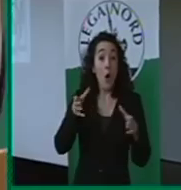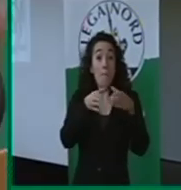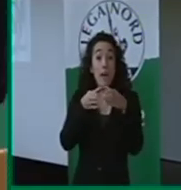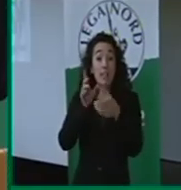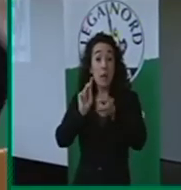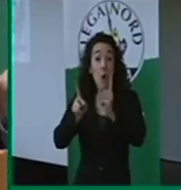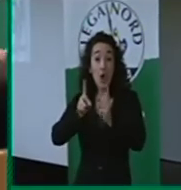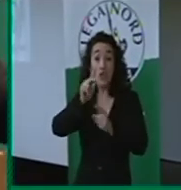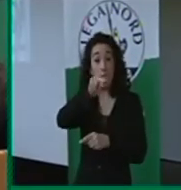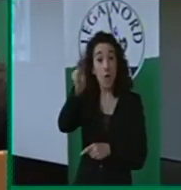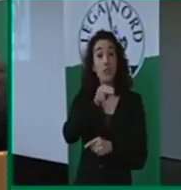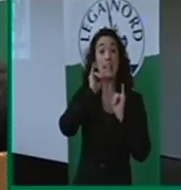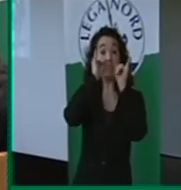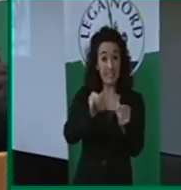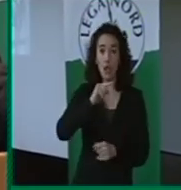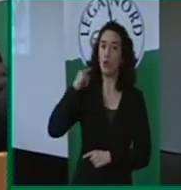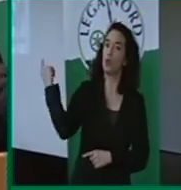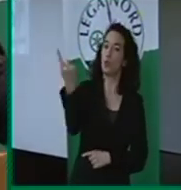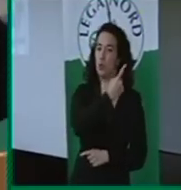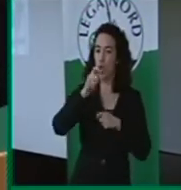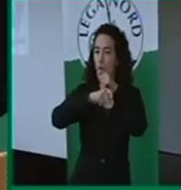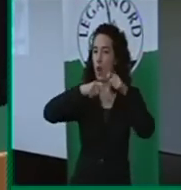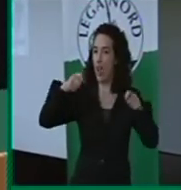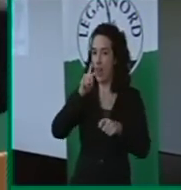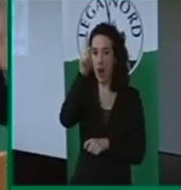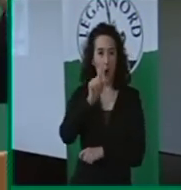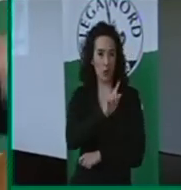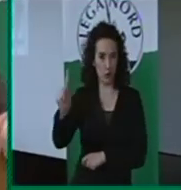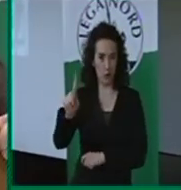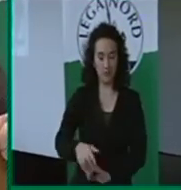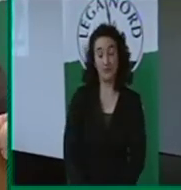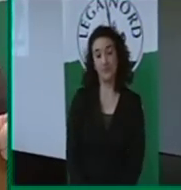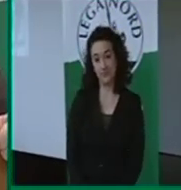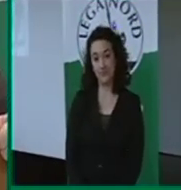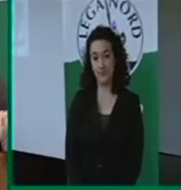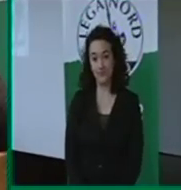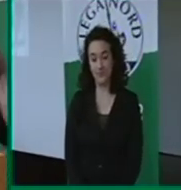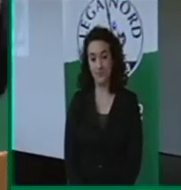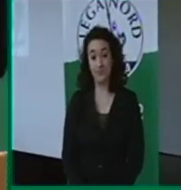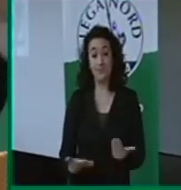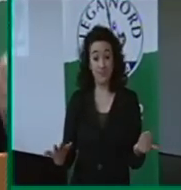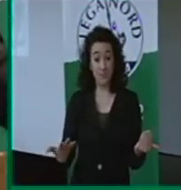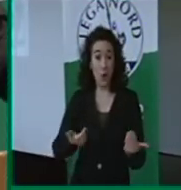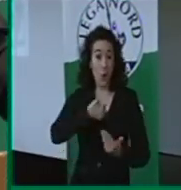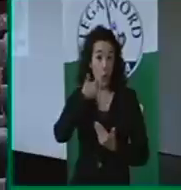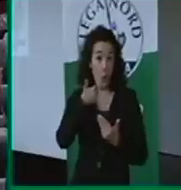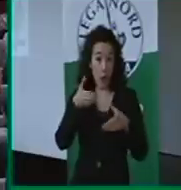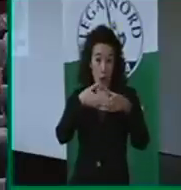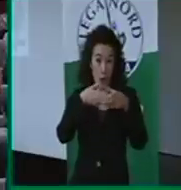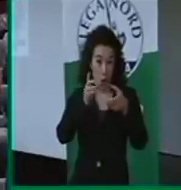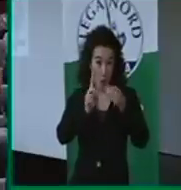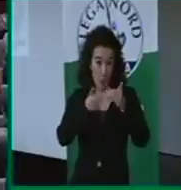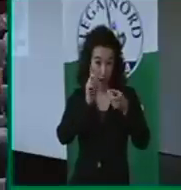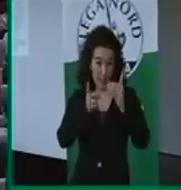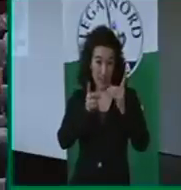votato tutti l'hanno votato tutti tutti tranne uno Quindi significa